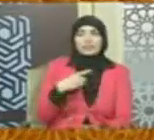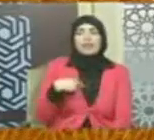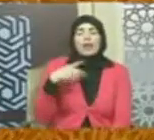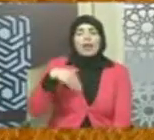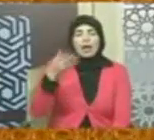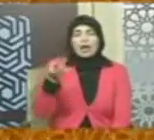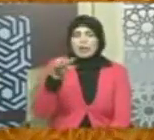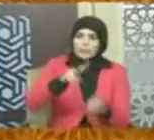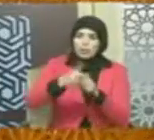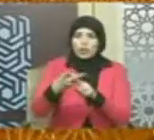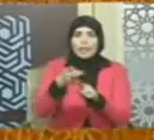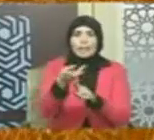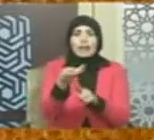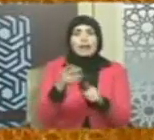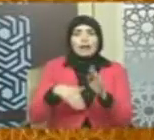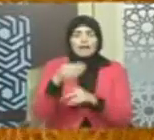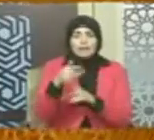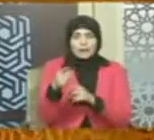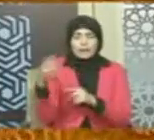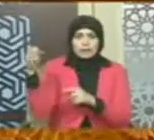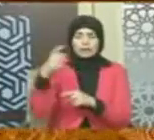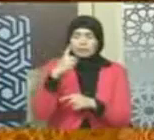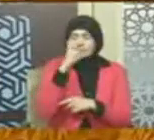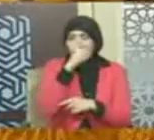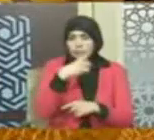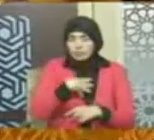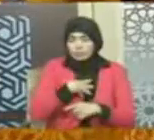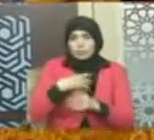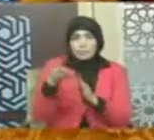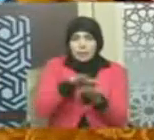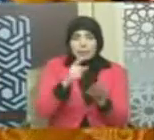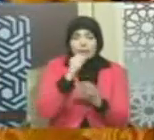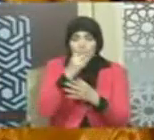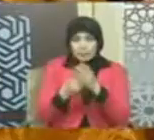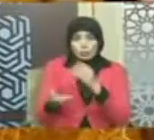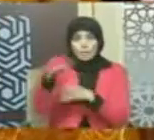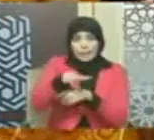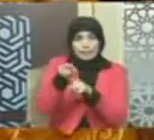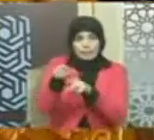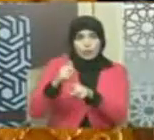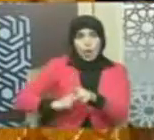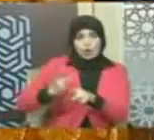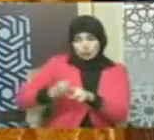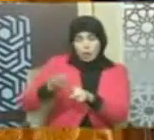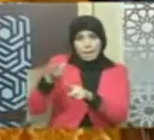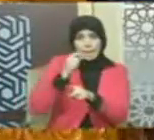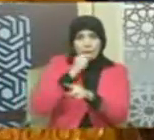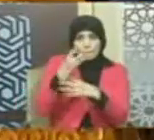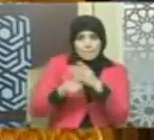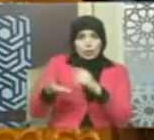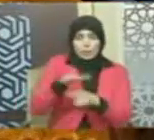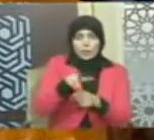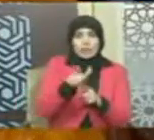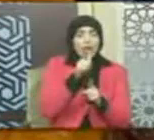فقد نورها الذي كان يصله بابنتي رسول الله، فقال له النبي صلى الله